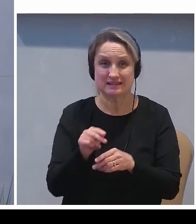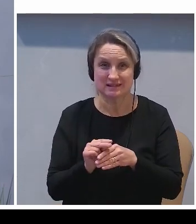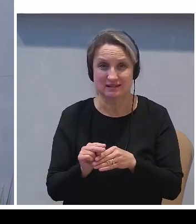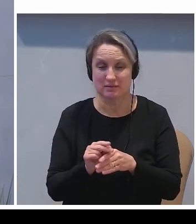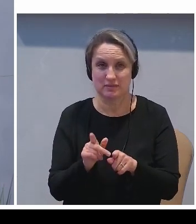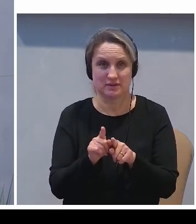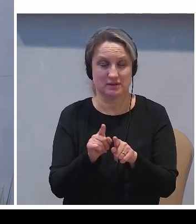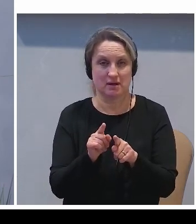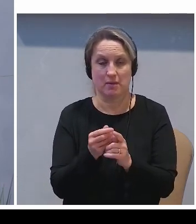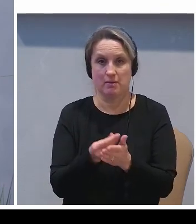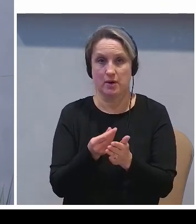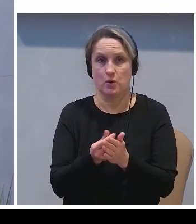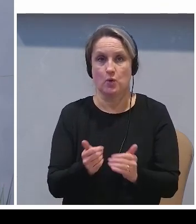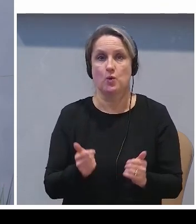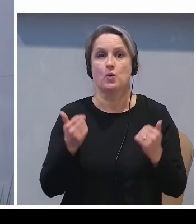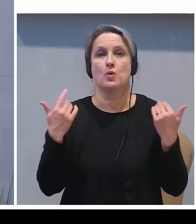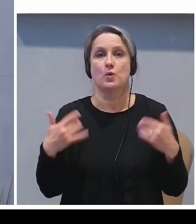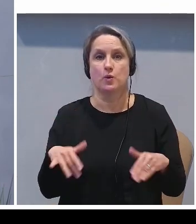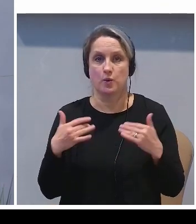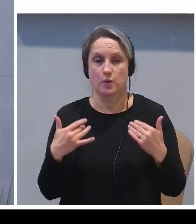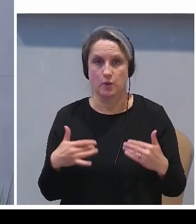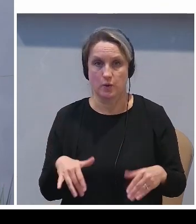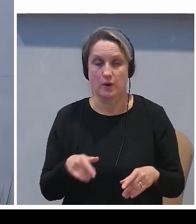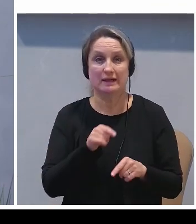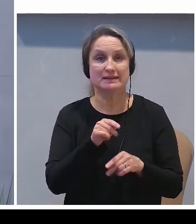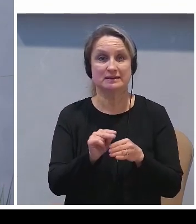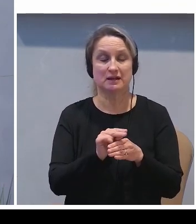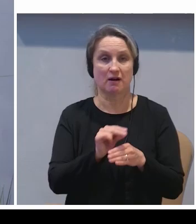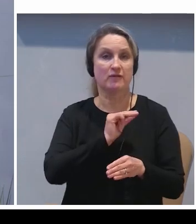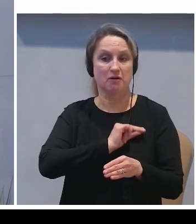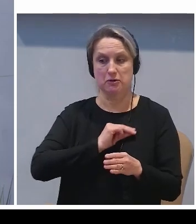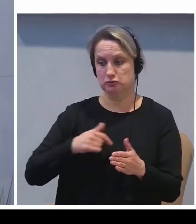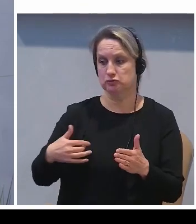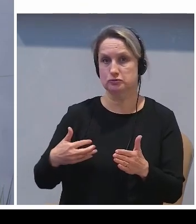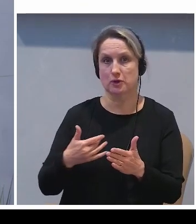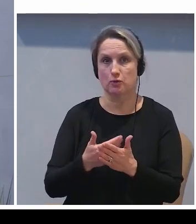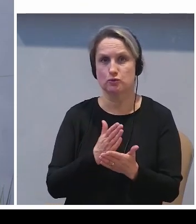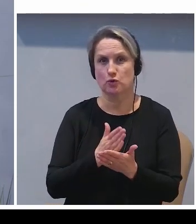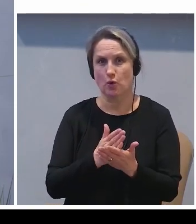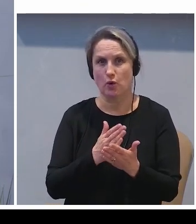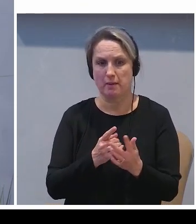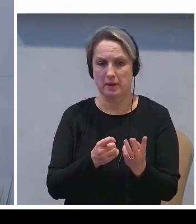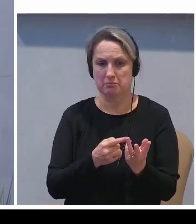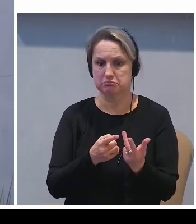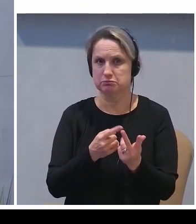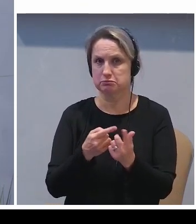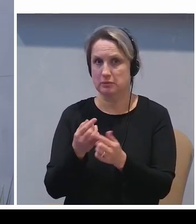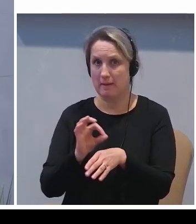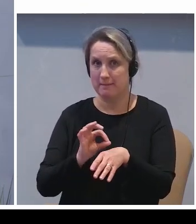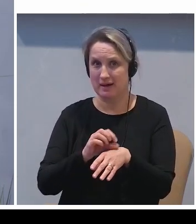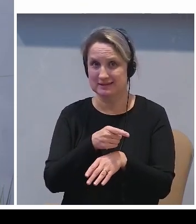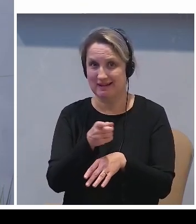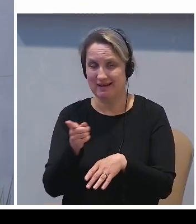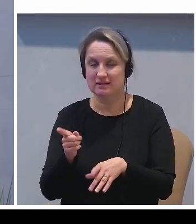Me oleme seda ravi kasutanud mitmendal patsientidel, kuid see on